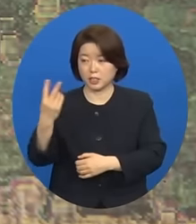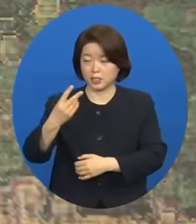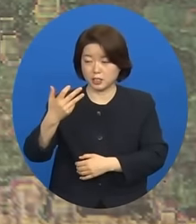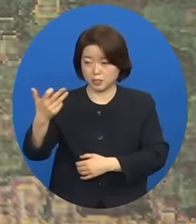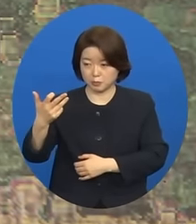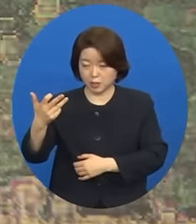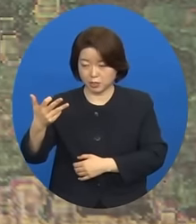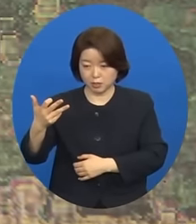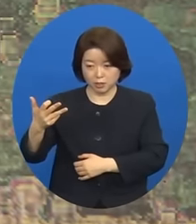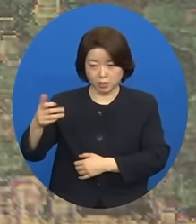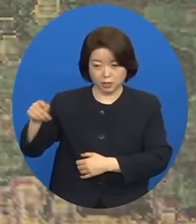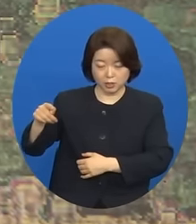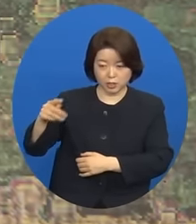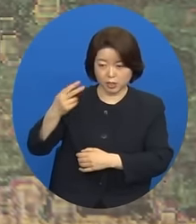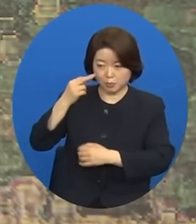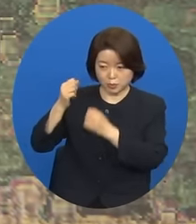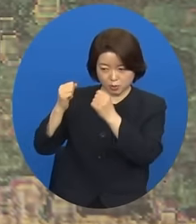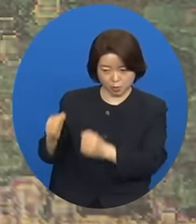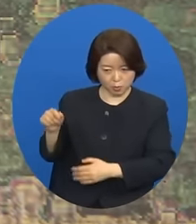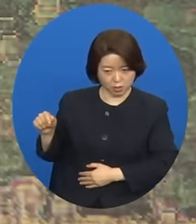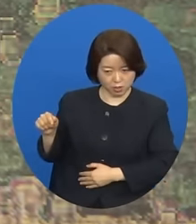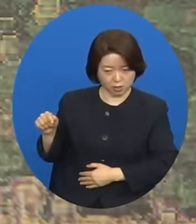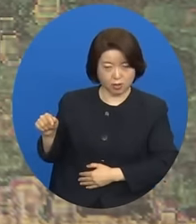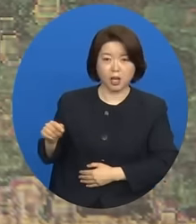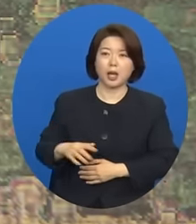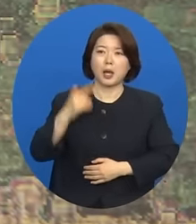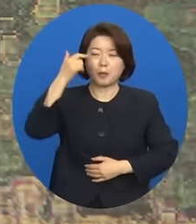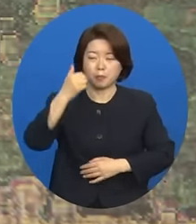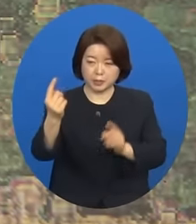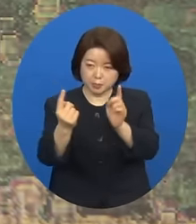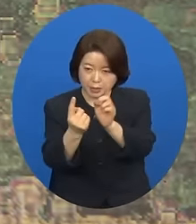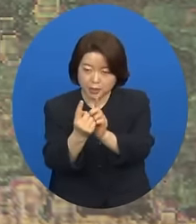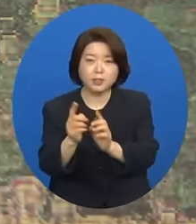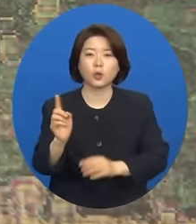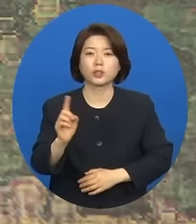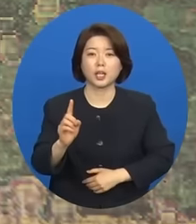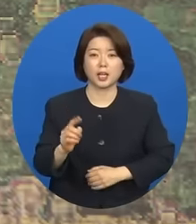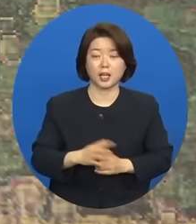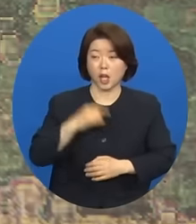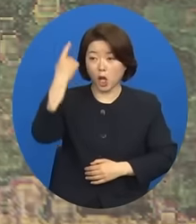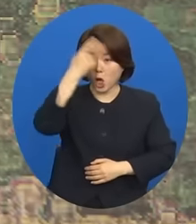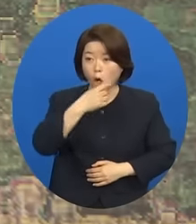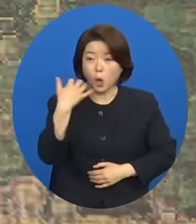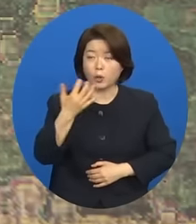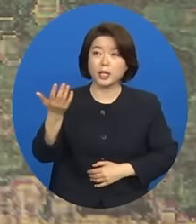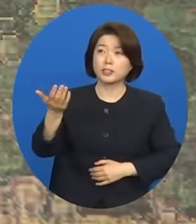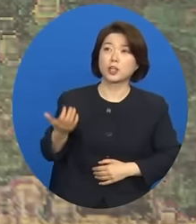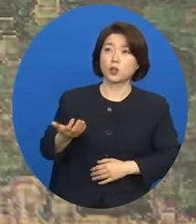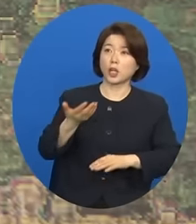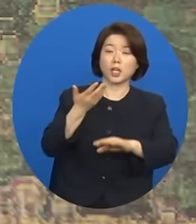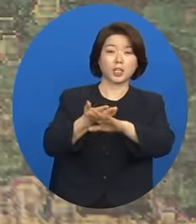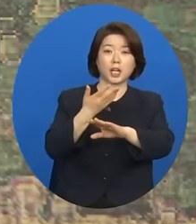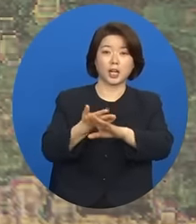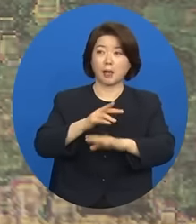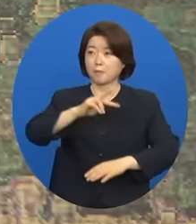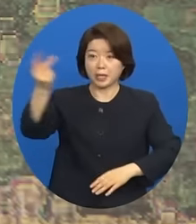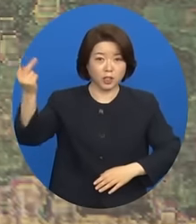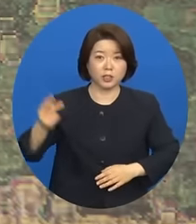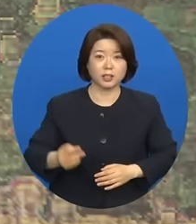2018년까지 아직 미국에 있었습니다. 목사님 뵈었는데 어땠을까요? 안색이 전과 같지 않더라.